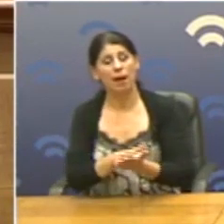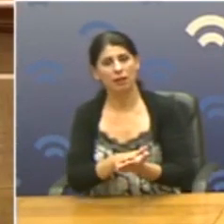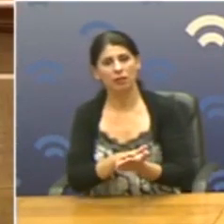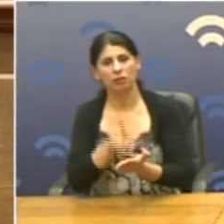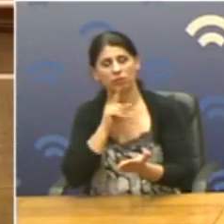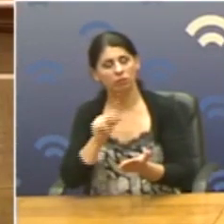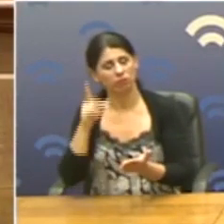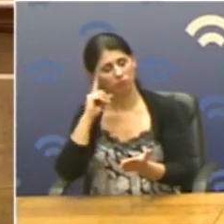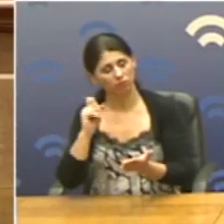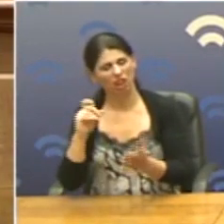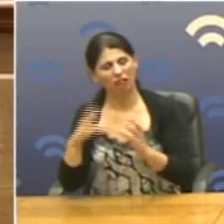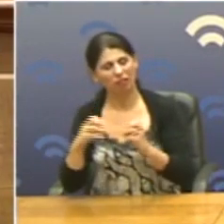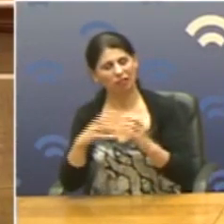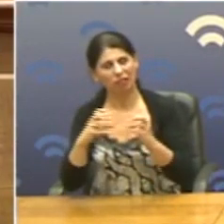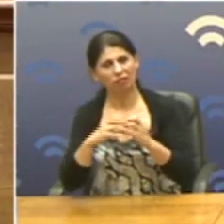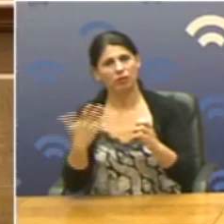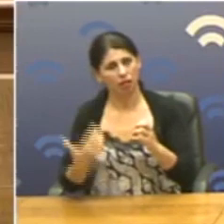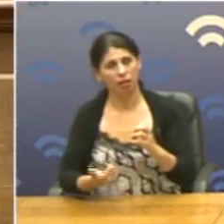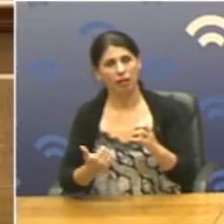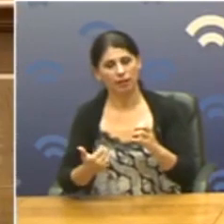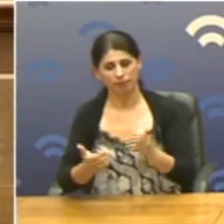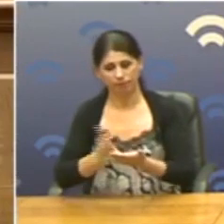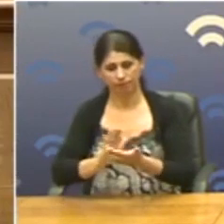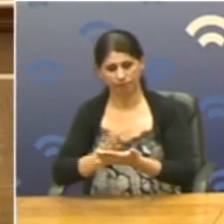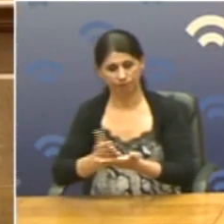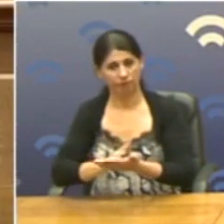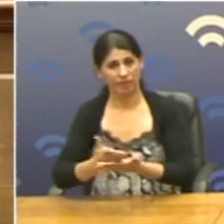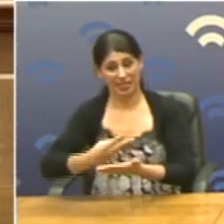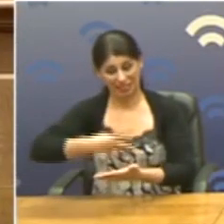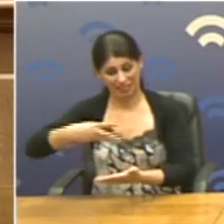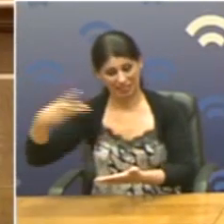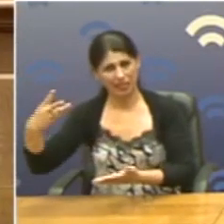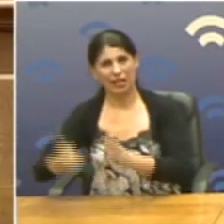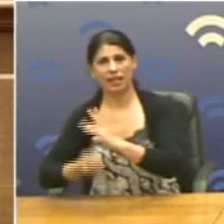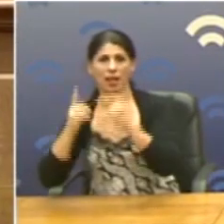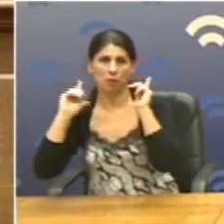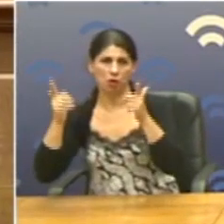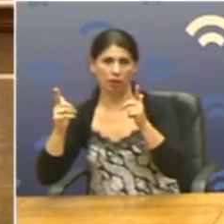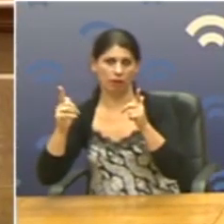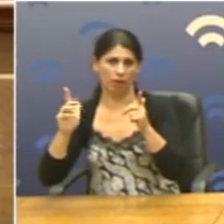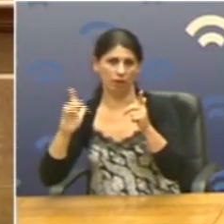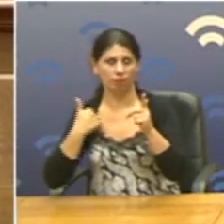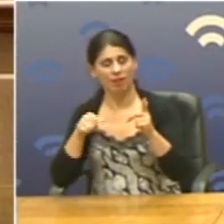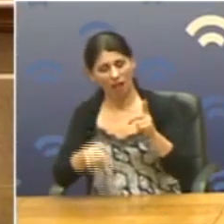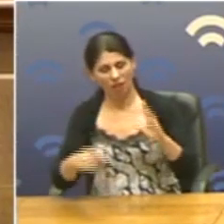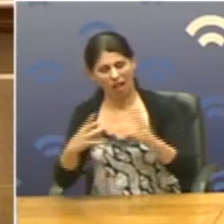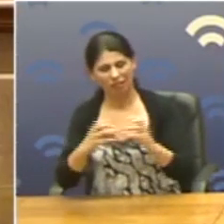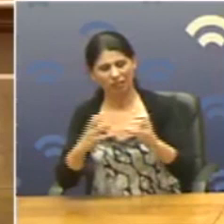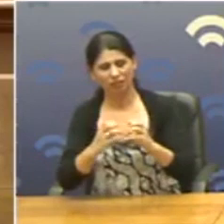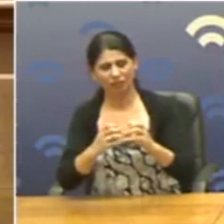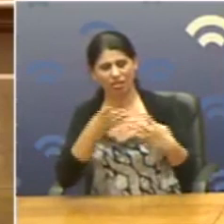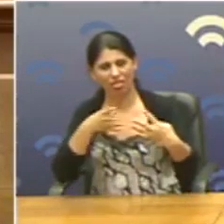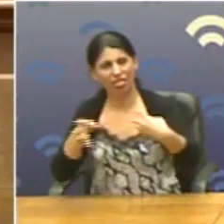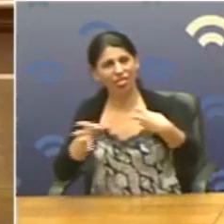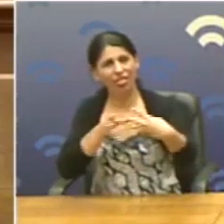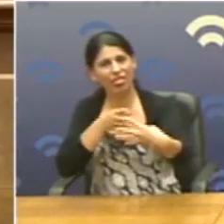ίδιου γνωστού καυγά ανάμεσα στο ΣΥΡΙΖΑ και τη Νέα Δημοκρατία. Ήταν ένας καυγάς